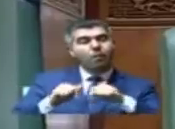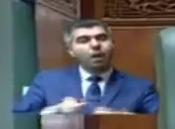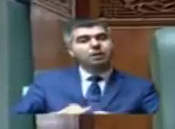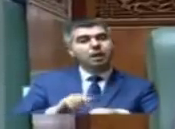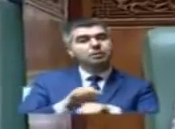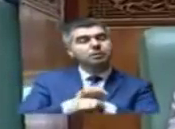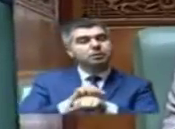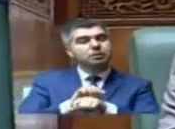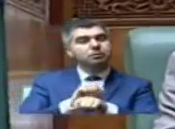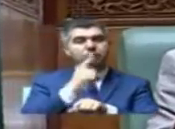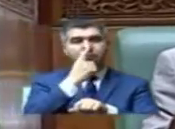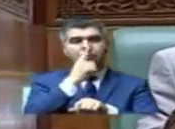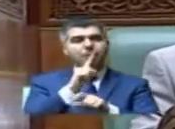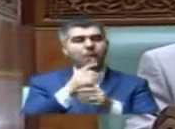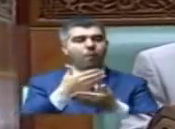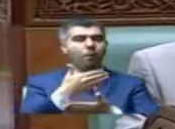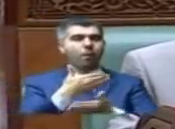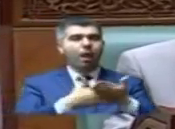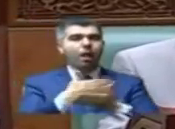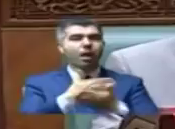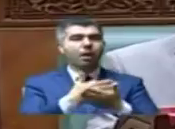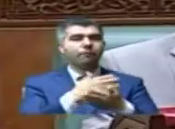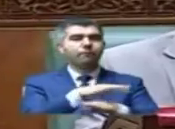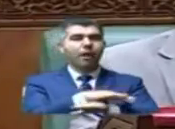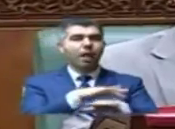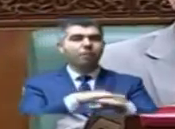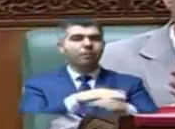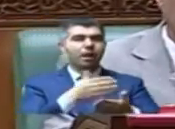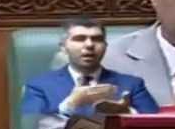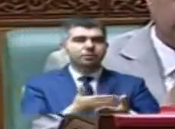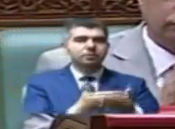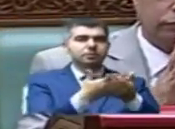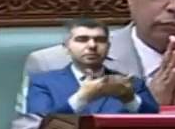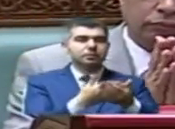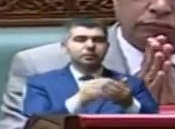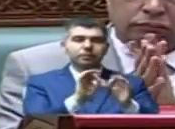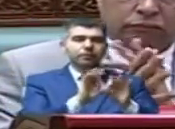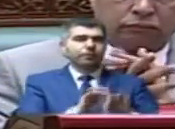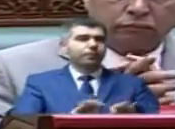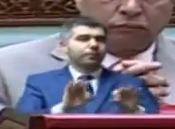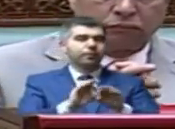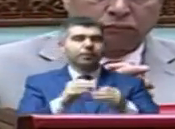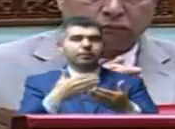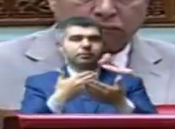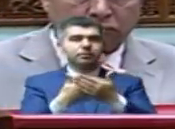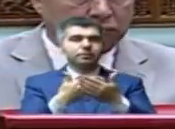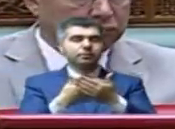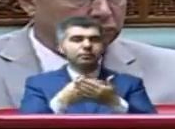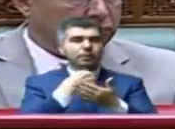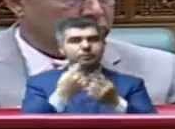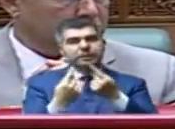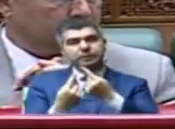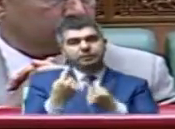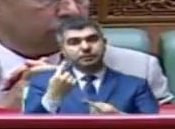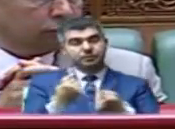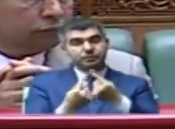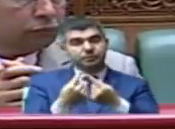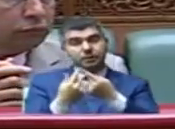للمضايقات وتماطل في مدها بوصول الإيداع وعدم فتح حوارات مع المسؤولين النقابيين المحليين